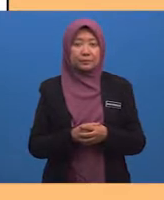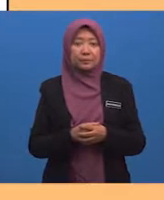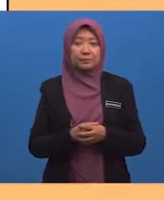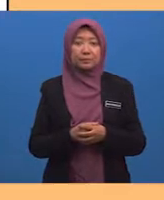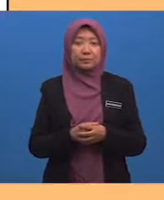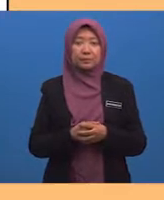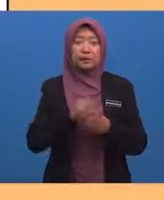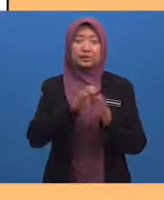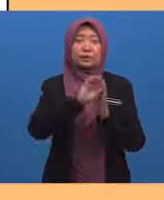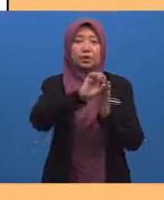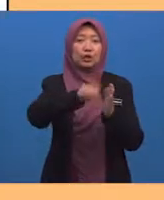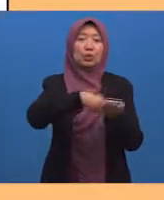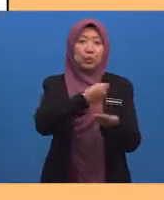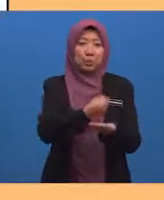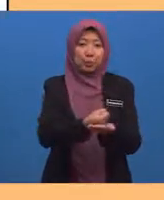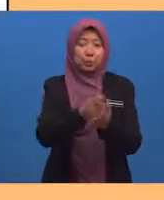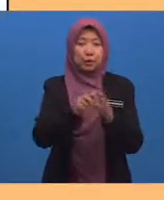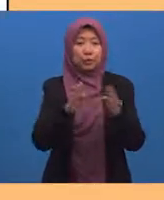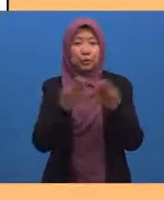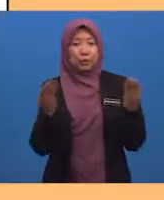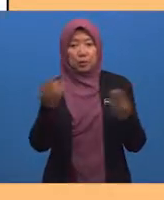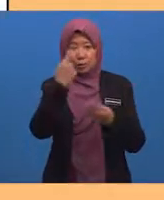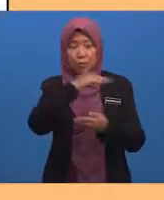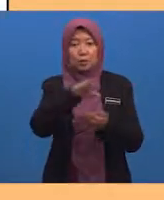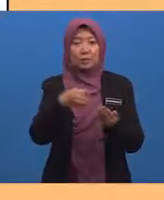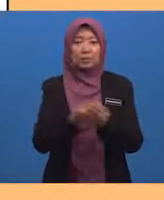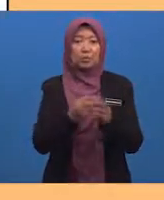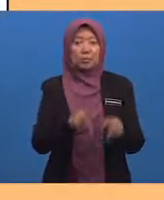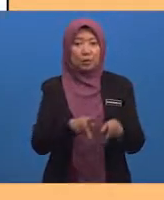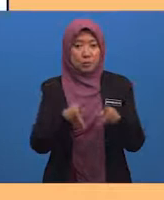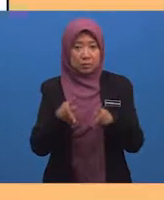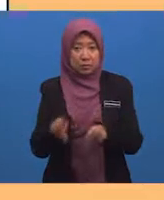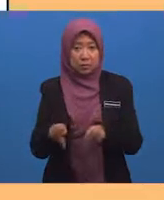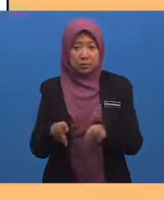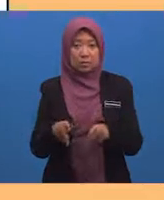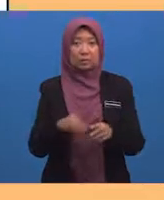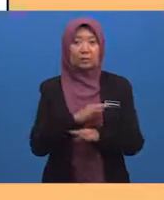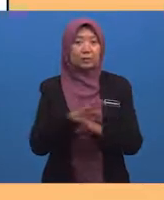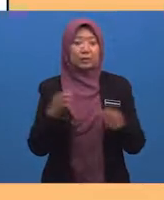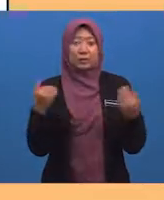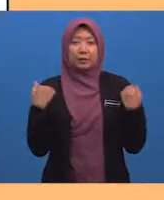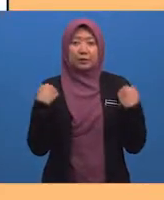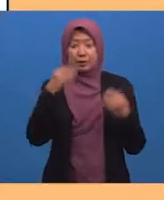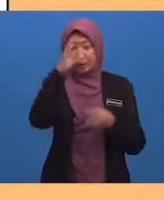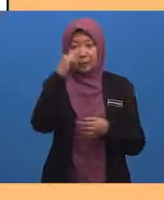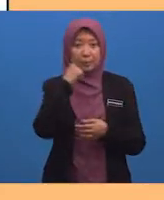Pendidikan secara umum terbuka kepada semua pelajar tanpa mengira jantina.